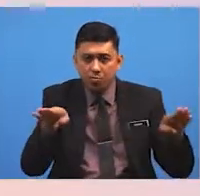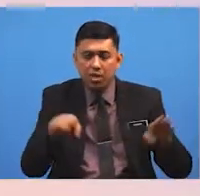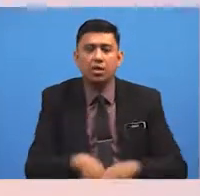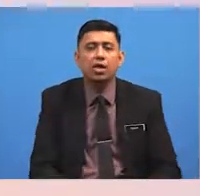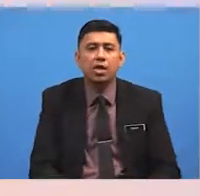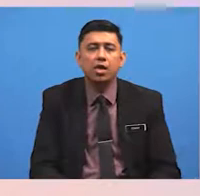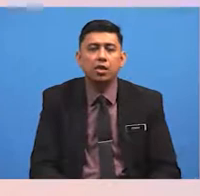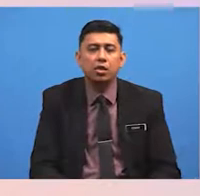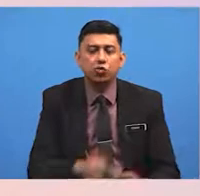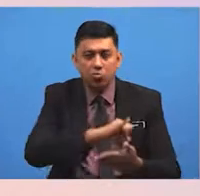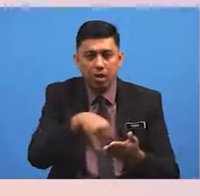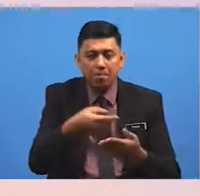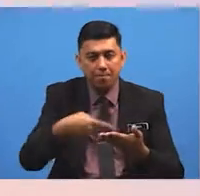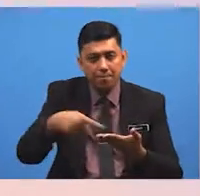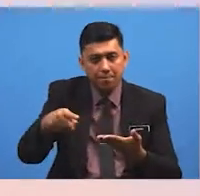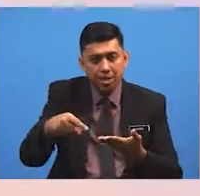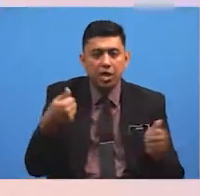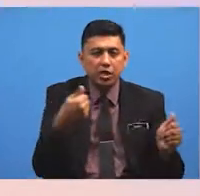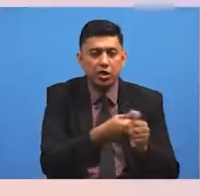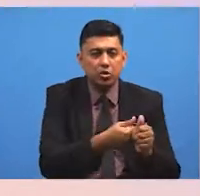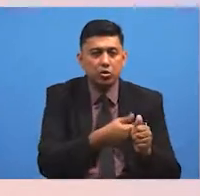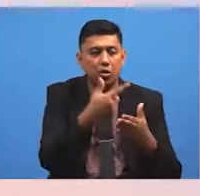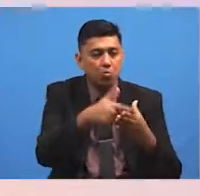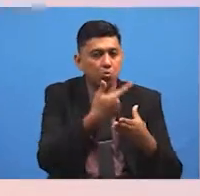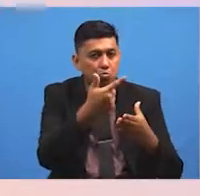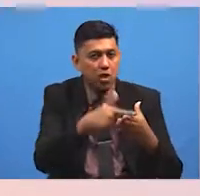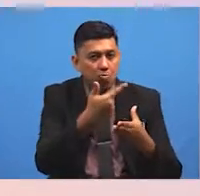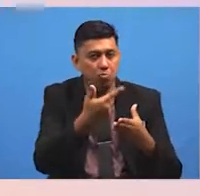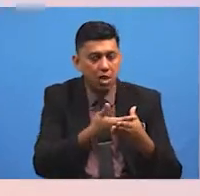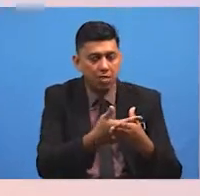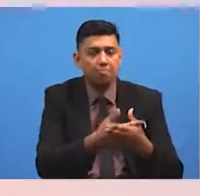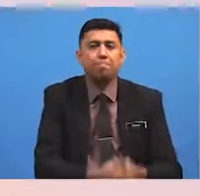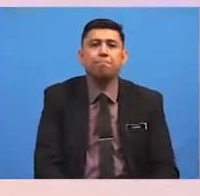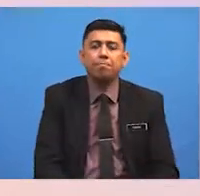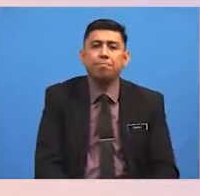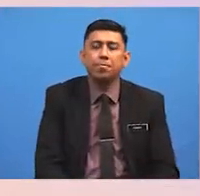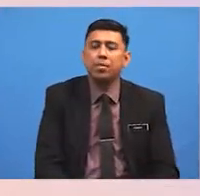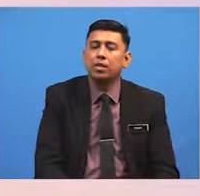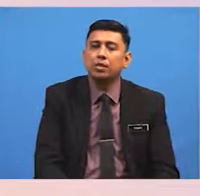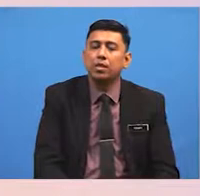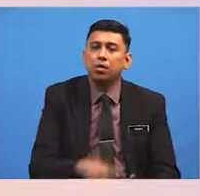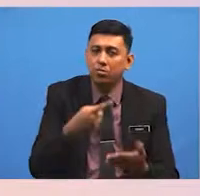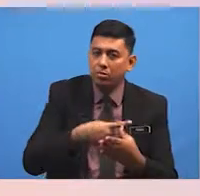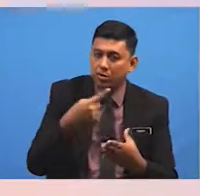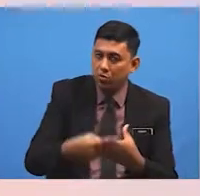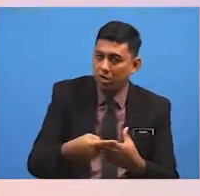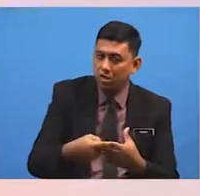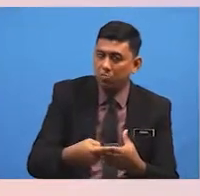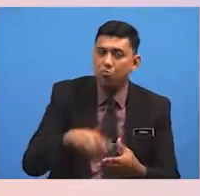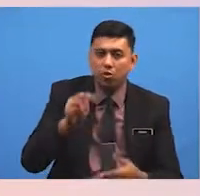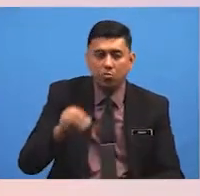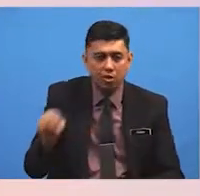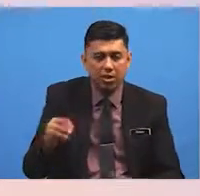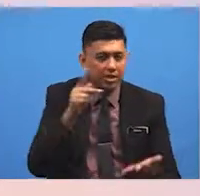pembayaran ikut bulan masing-masing kemudian barulah murid-murid